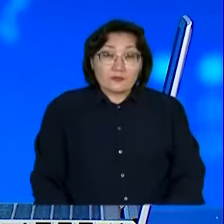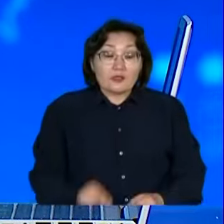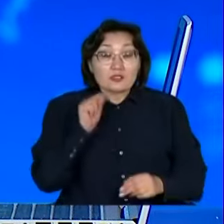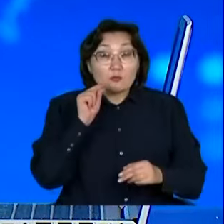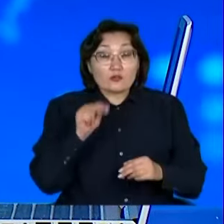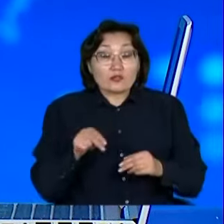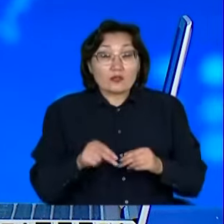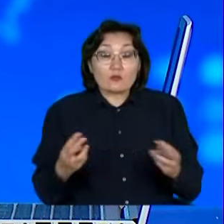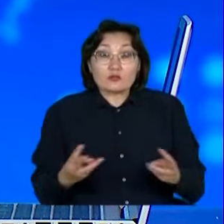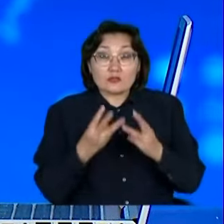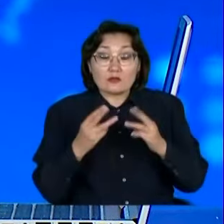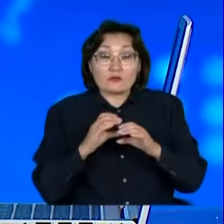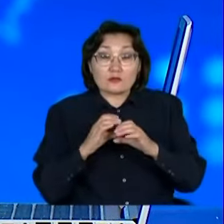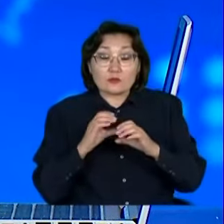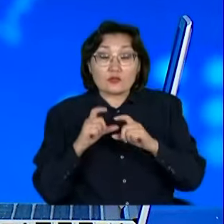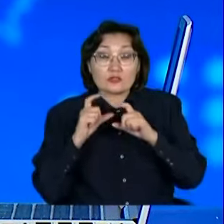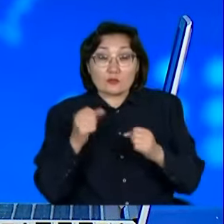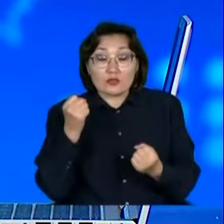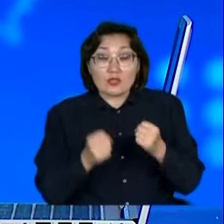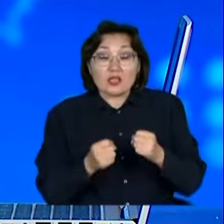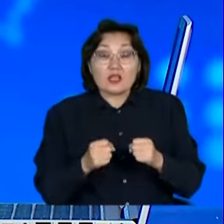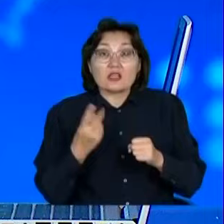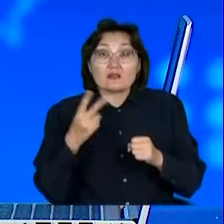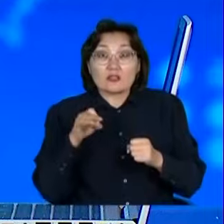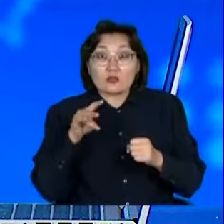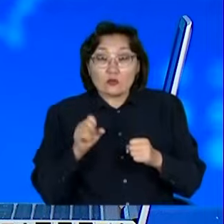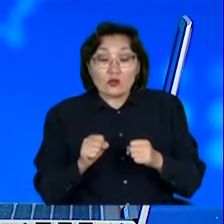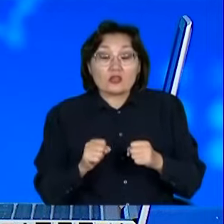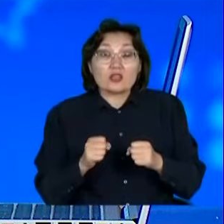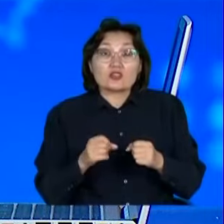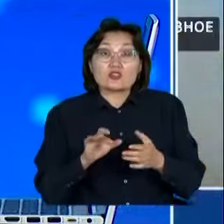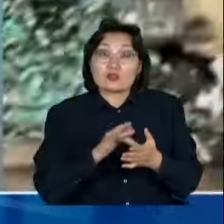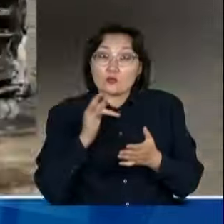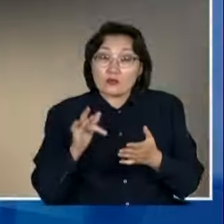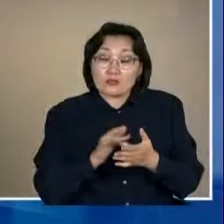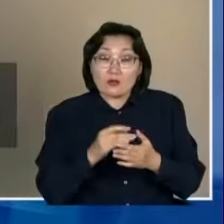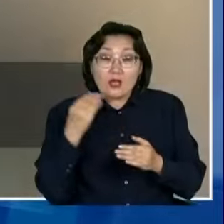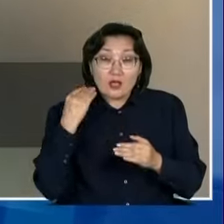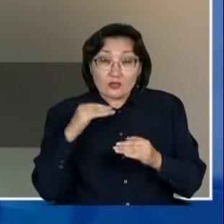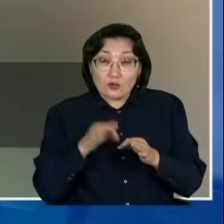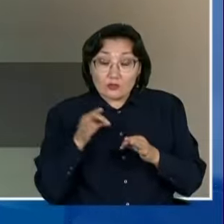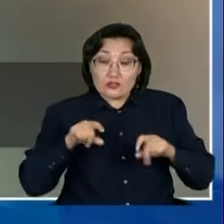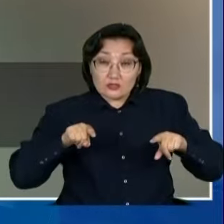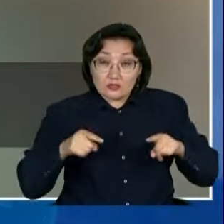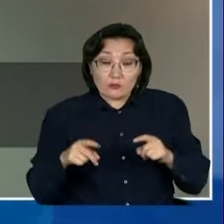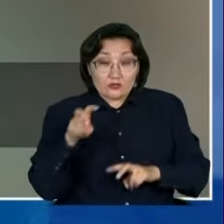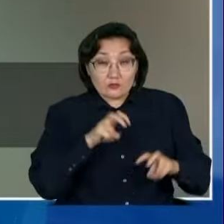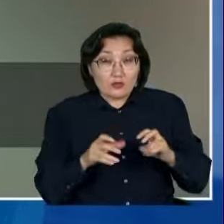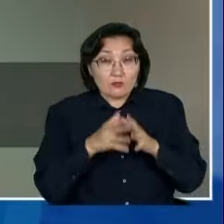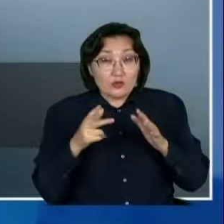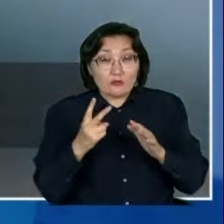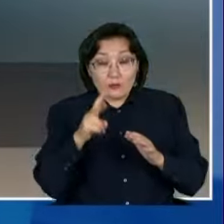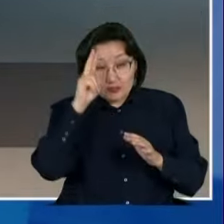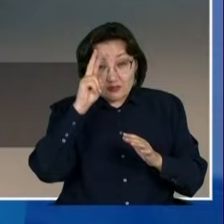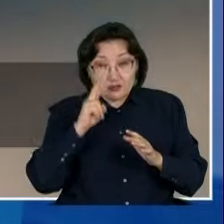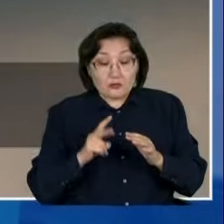Подозреваемого в поджоге фуры с 20 тоннами школьных тетрадей задержали в Актюбинской области. По данным полиции, мужчину искали больше